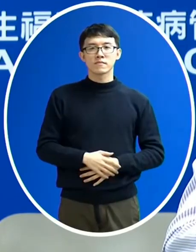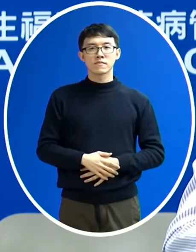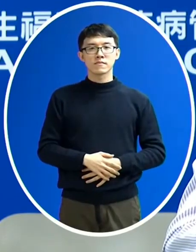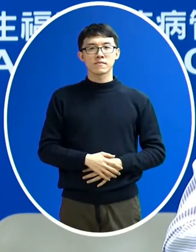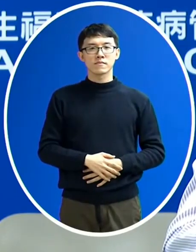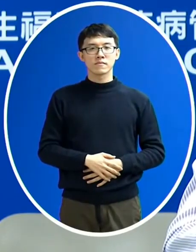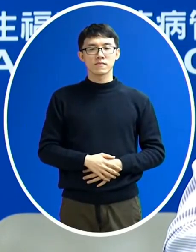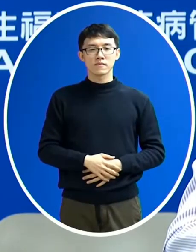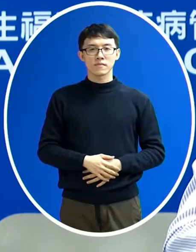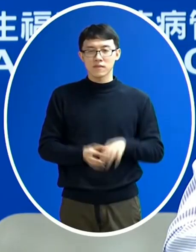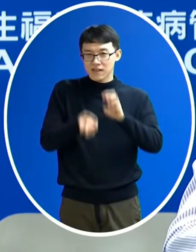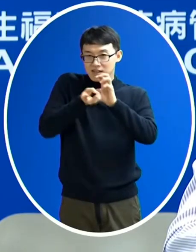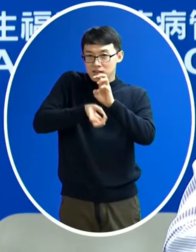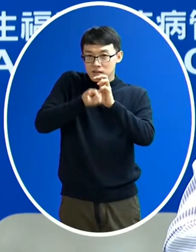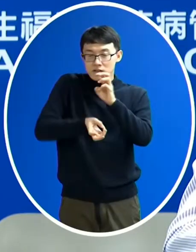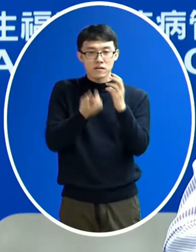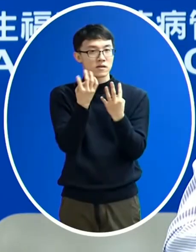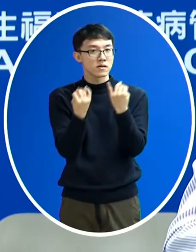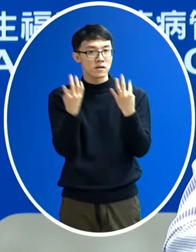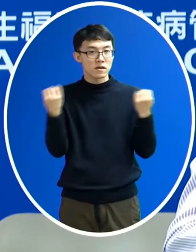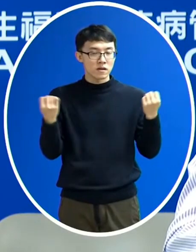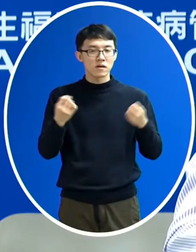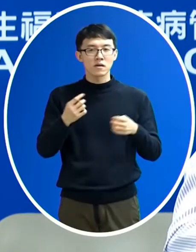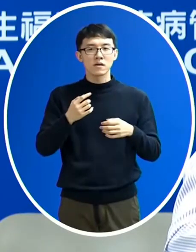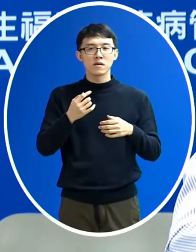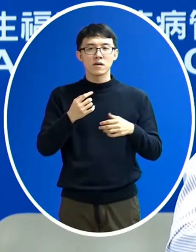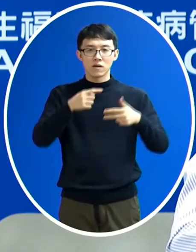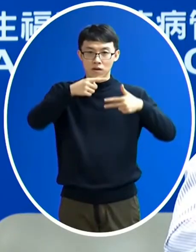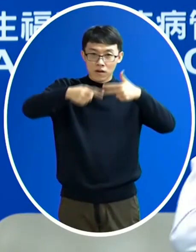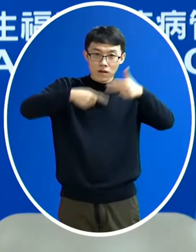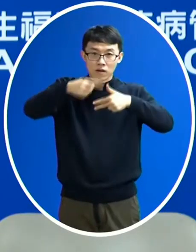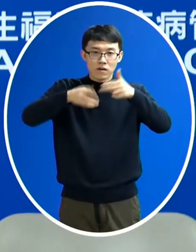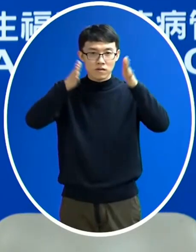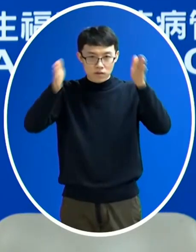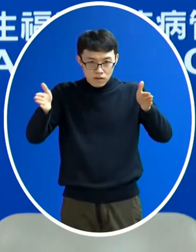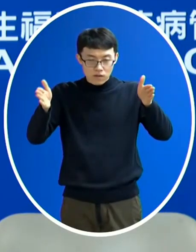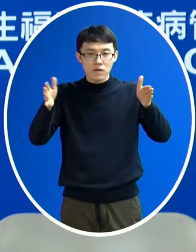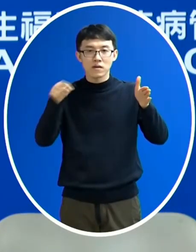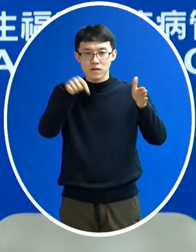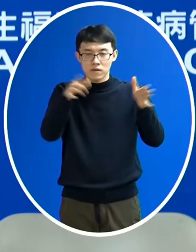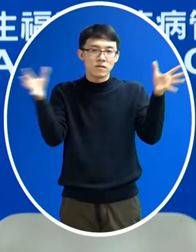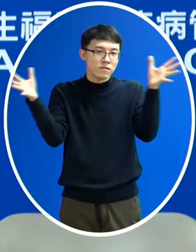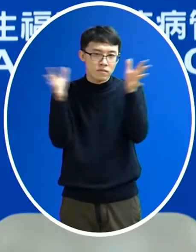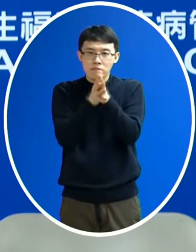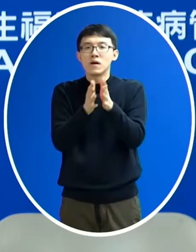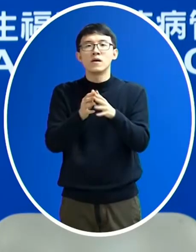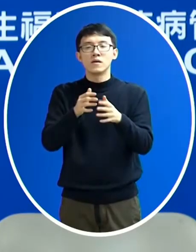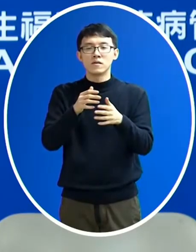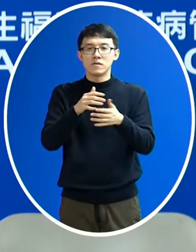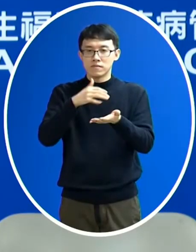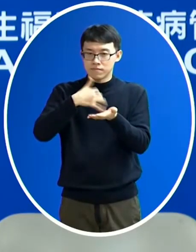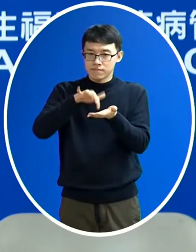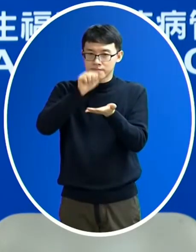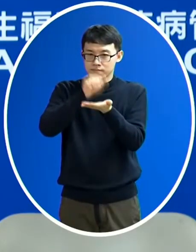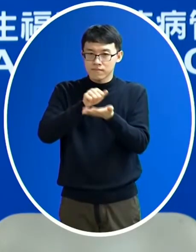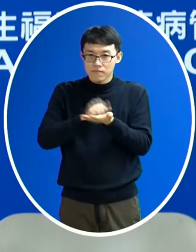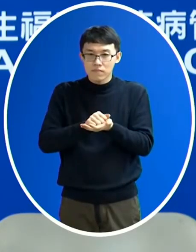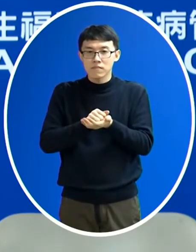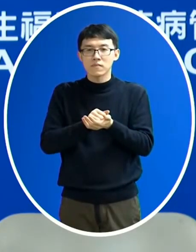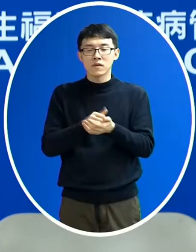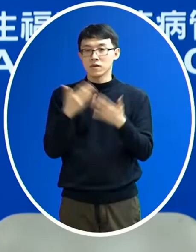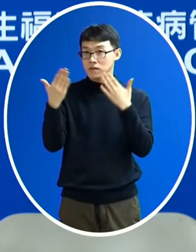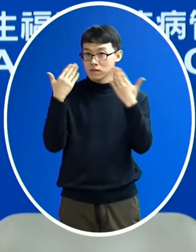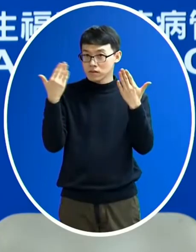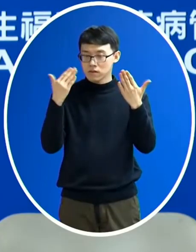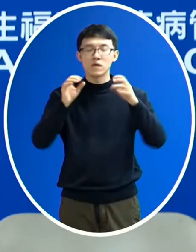那详细的数字，我想我们会用一周的方式，一个区间的方式，再跟大家做一个统计，那我们调查清楚之